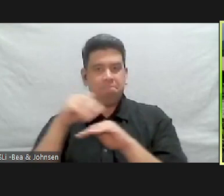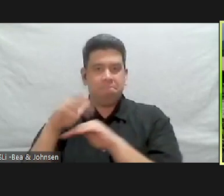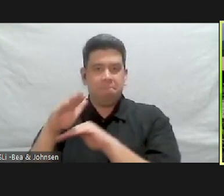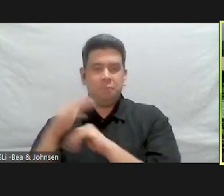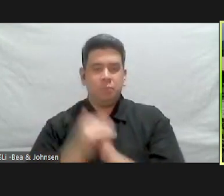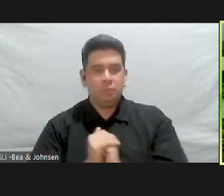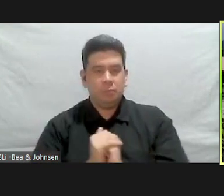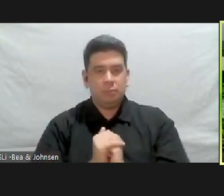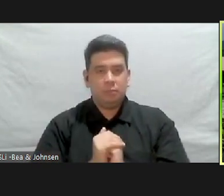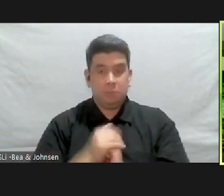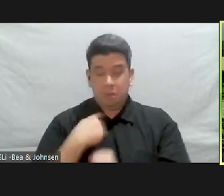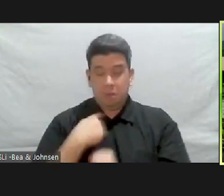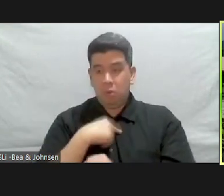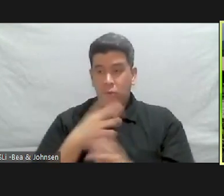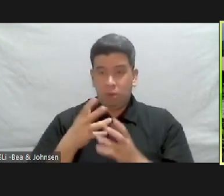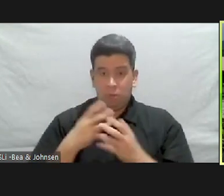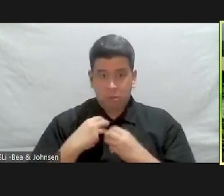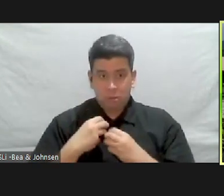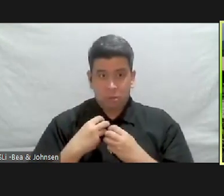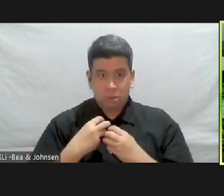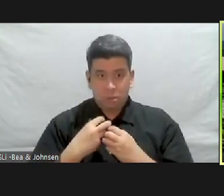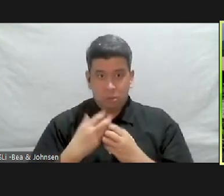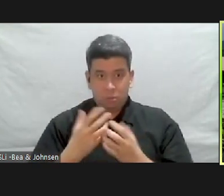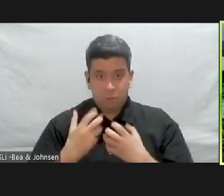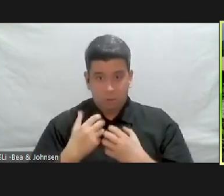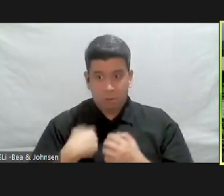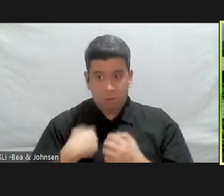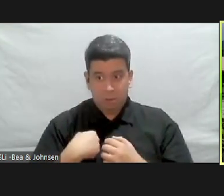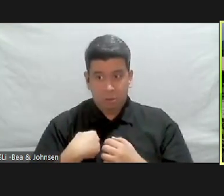din namin na kami yung nakikita lang, ano.